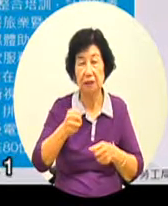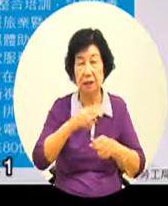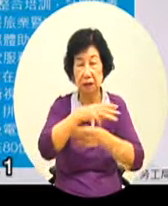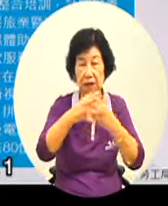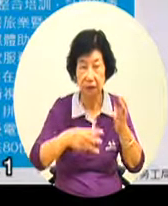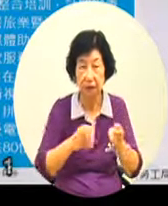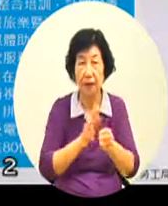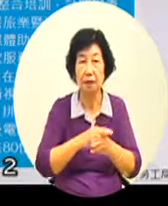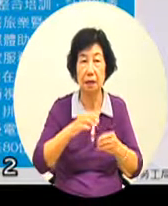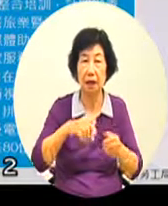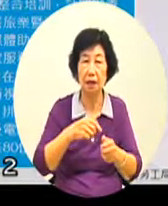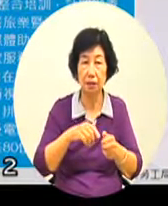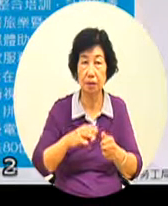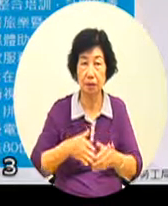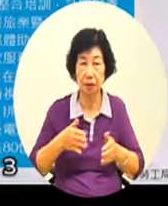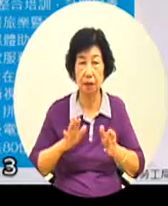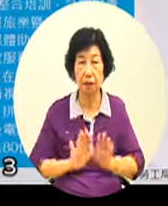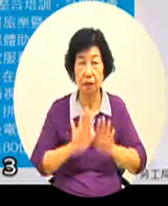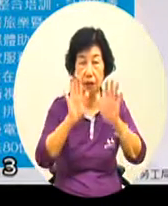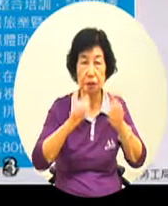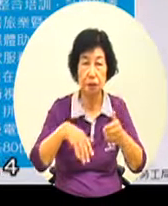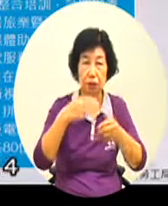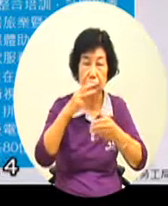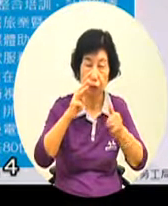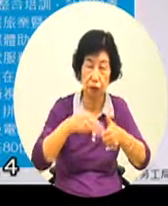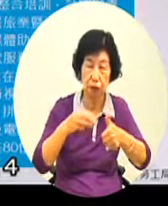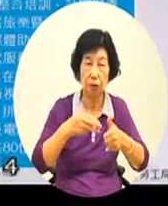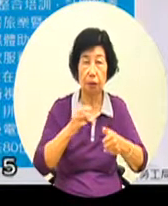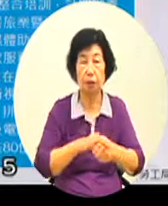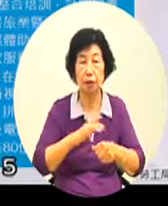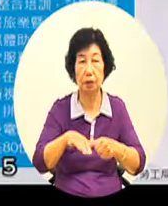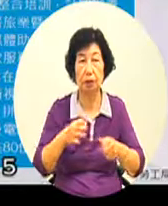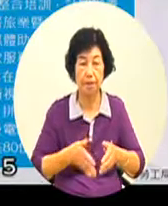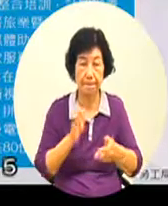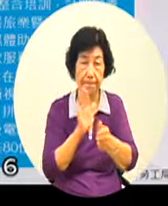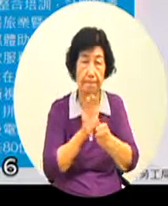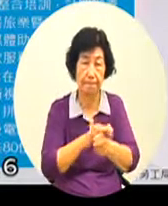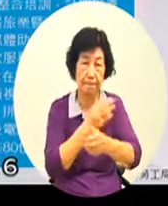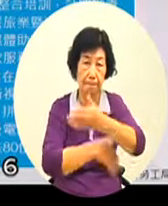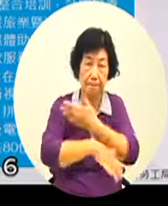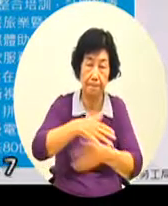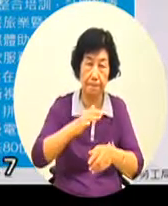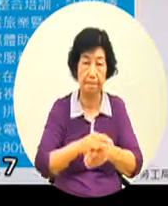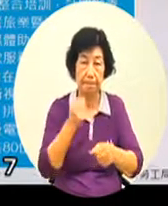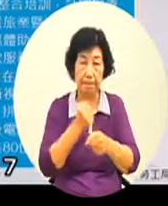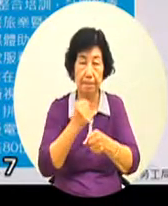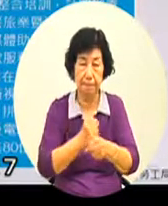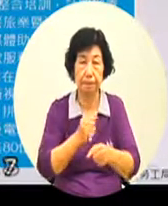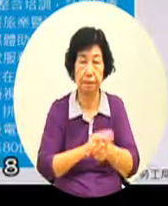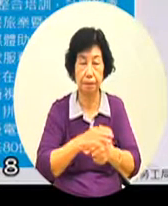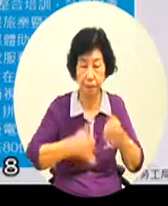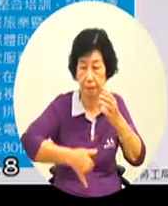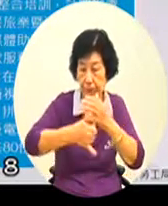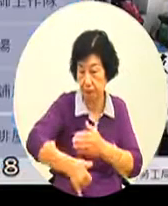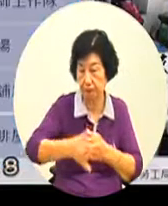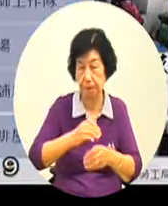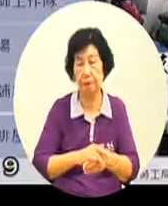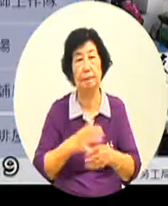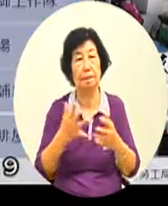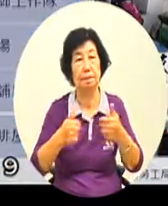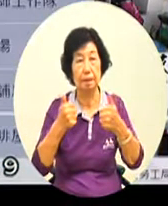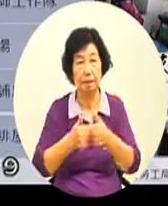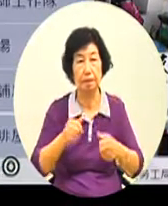练，让我们的身心障碍朋友能够有更多的职场上的进修机会。 此外，高雄